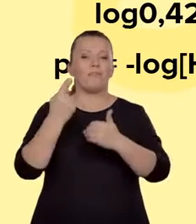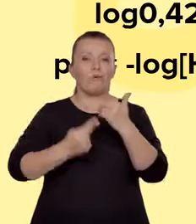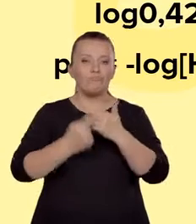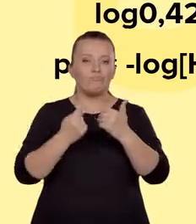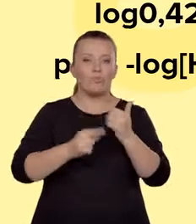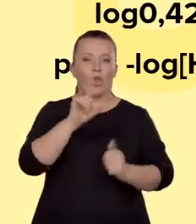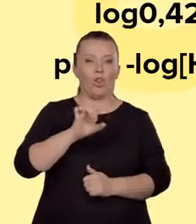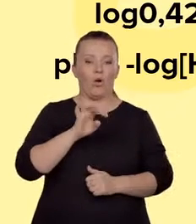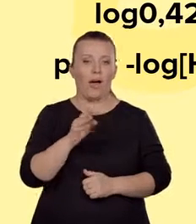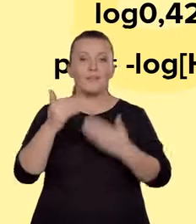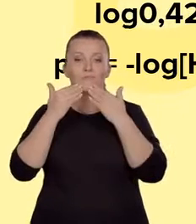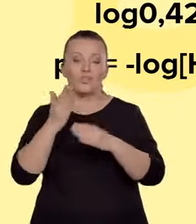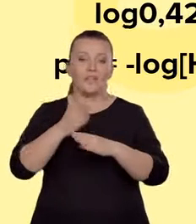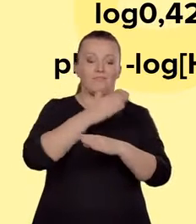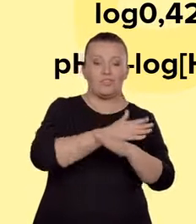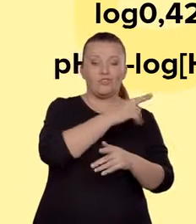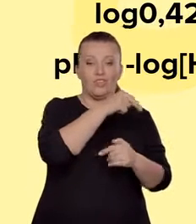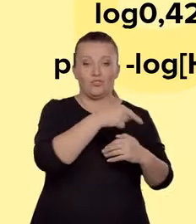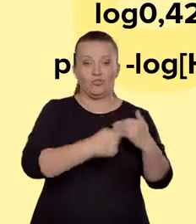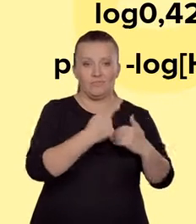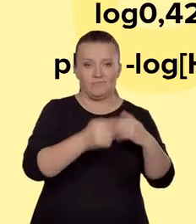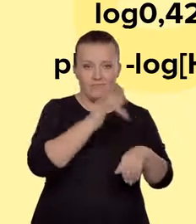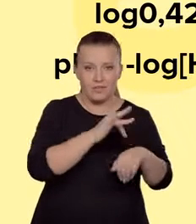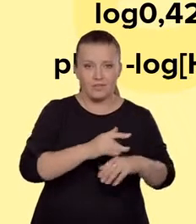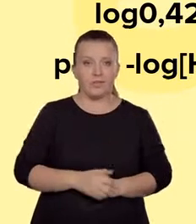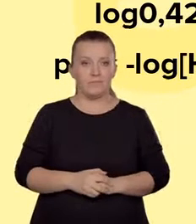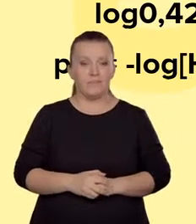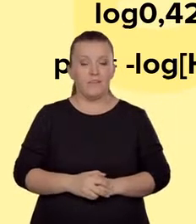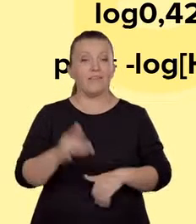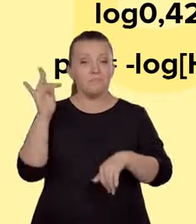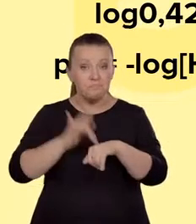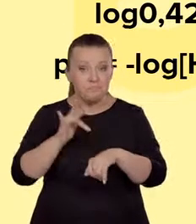wcześniej wartości stężenia jonów wodorowych, która wynosi